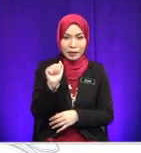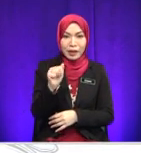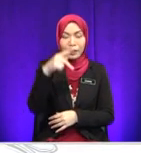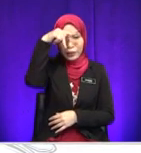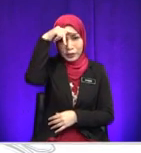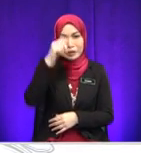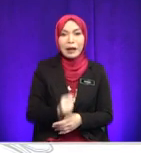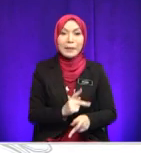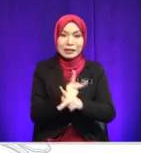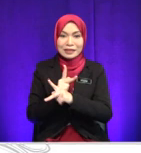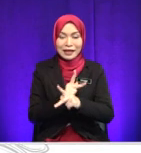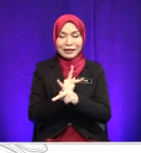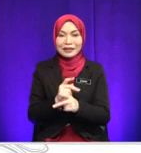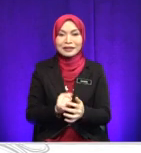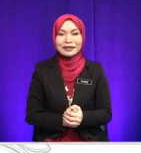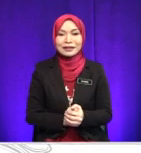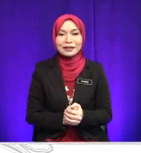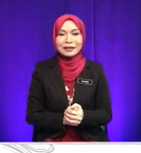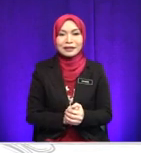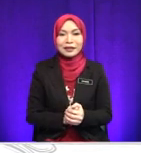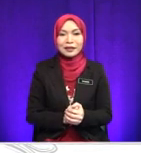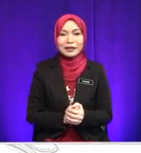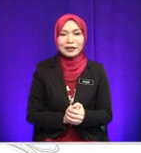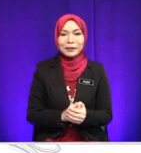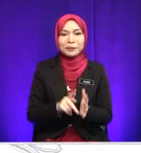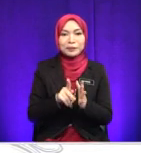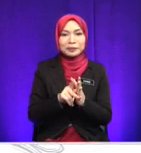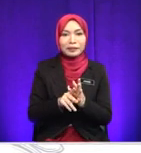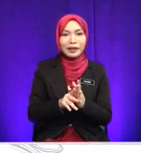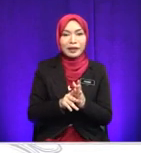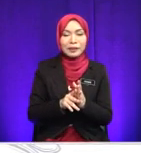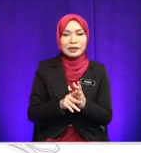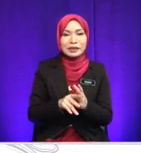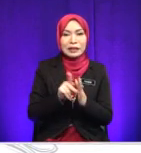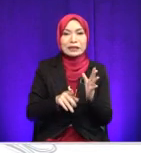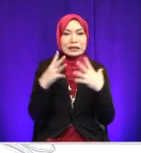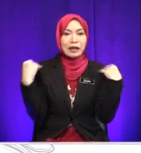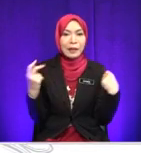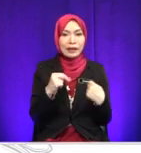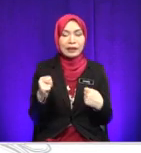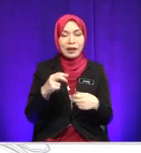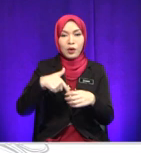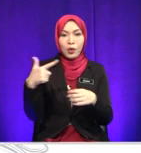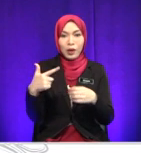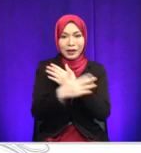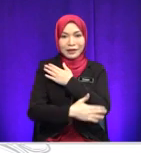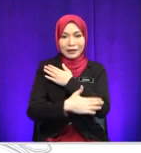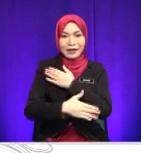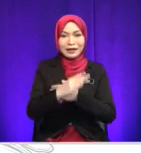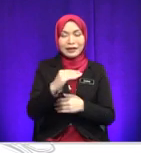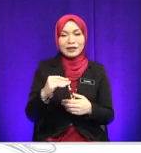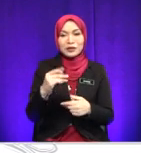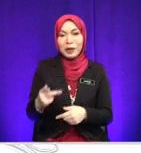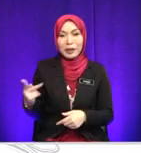Yang kedua, pegawai diplomatik yang berada di luar negara. Seterusnya, perkara yang hendak saya ketahui sebelum